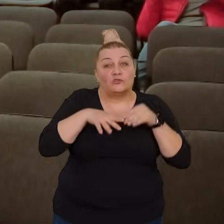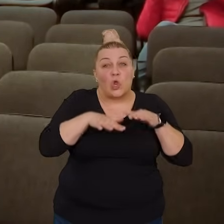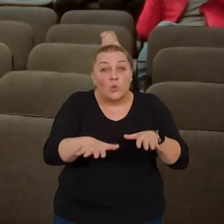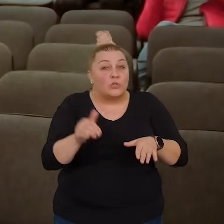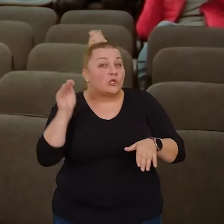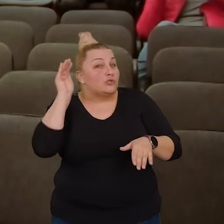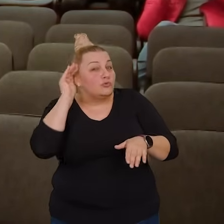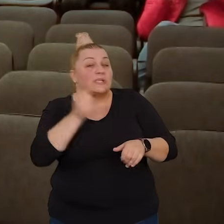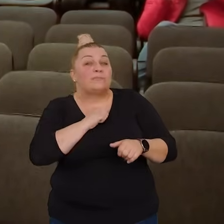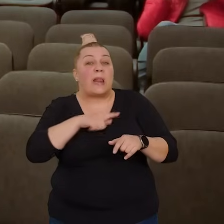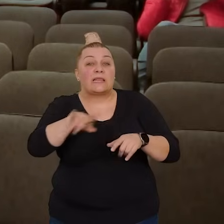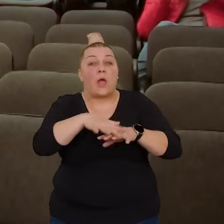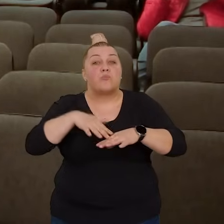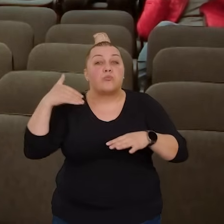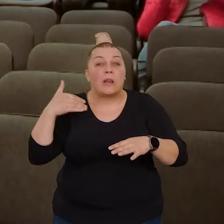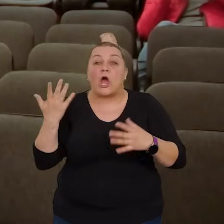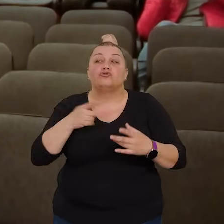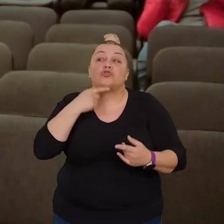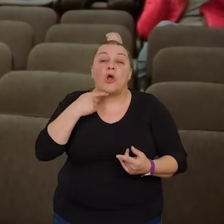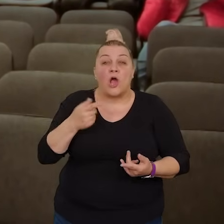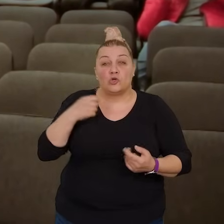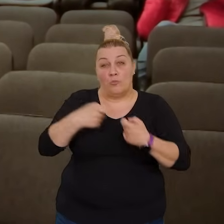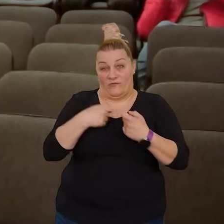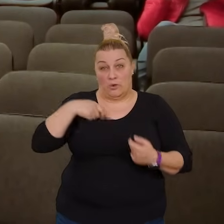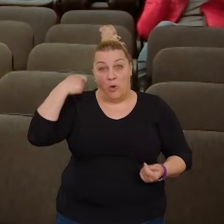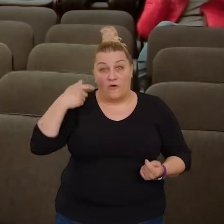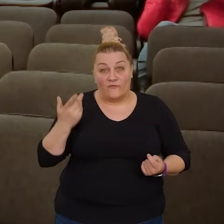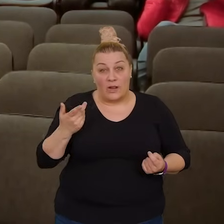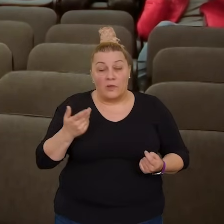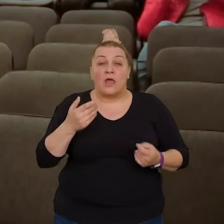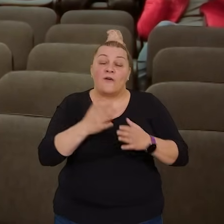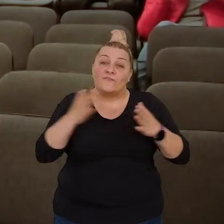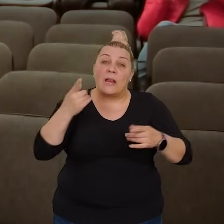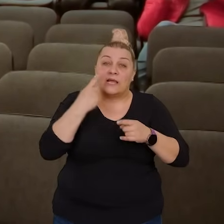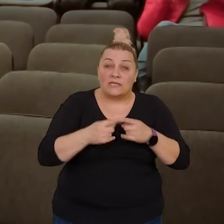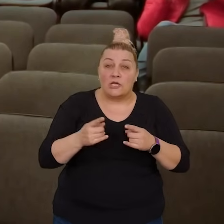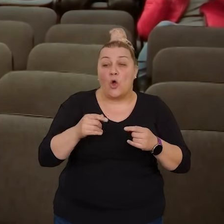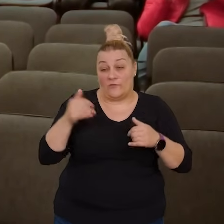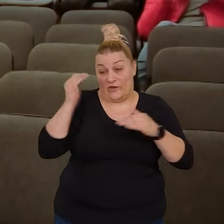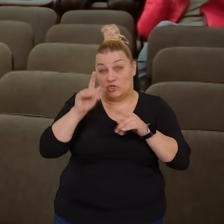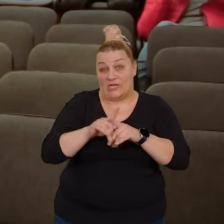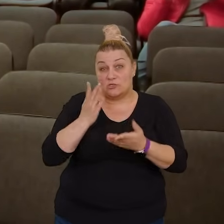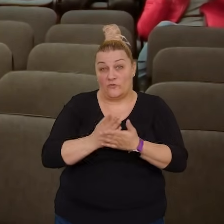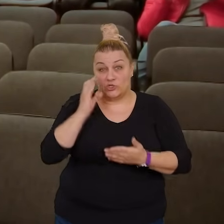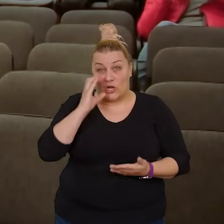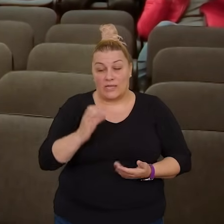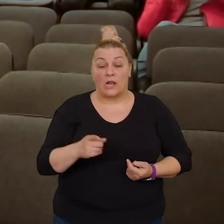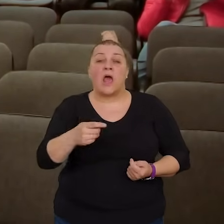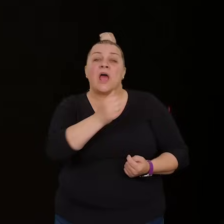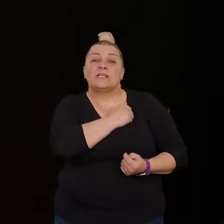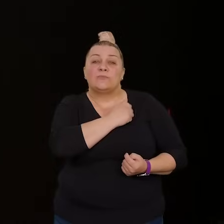Ja uvijek volim ovdje doći i reakcija splitske publike me je uvijek ohrabrenje, jer ovdje uvijek nailazi na dobar prijem kao što je bio i